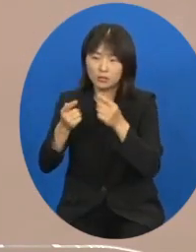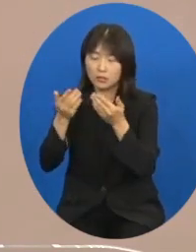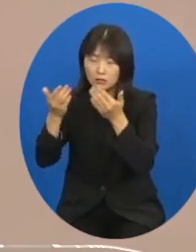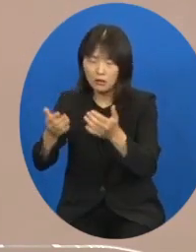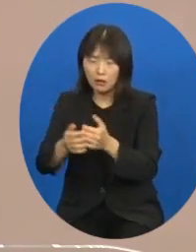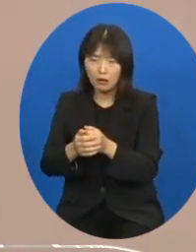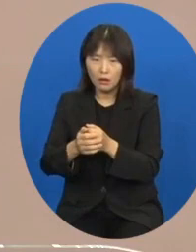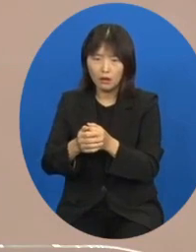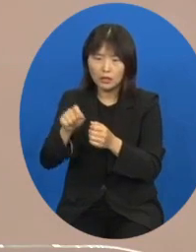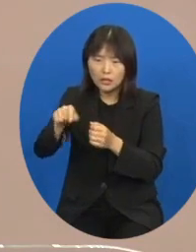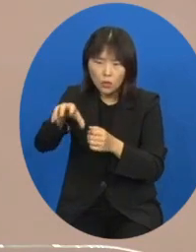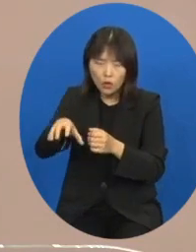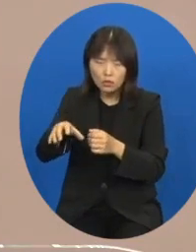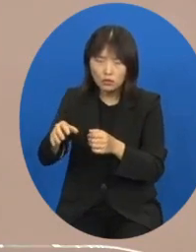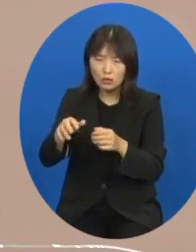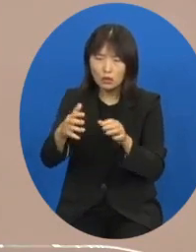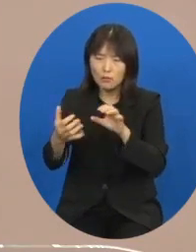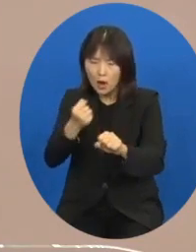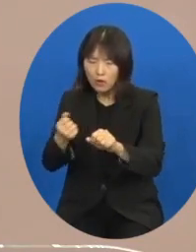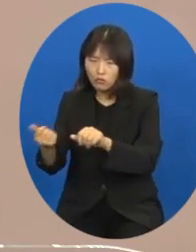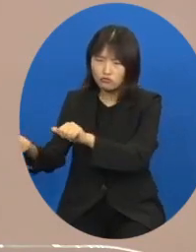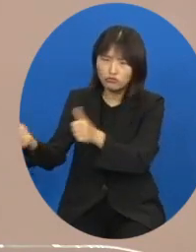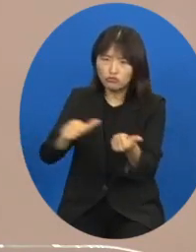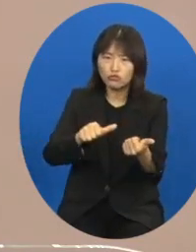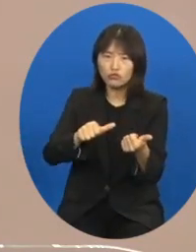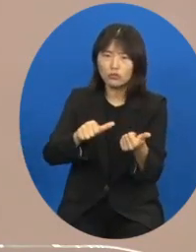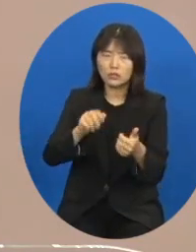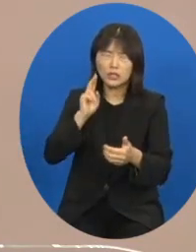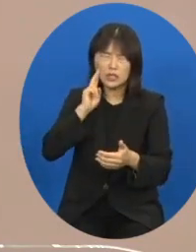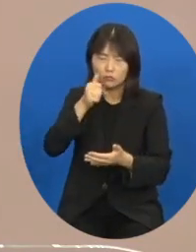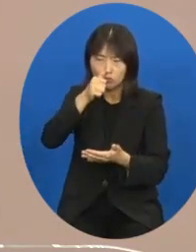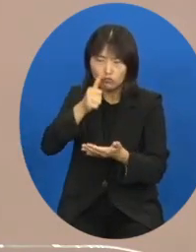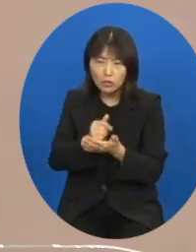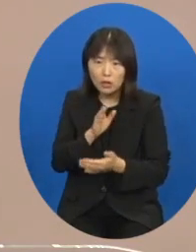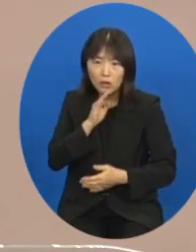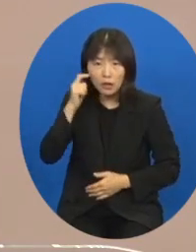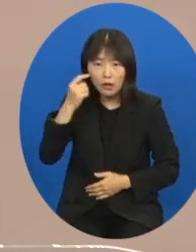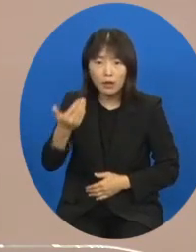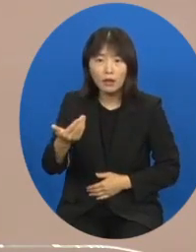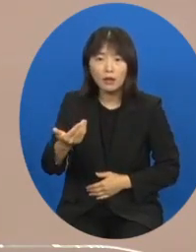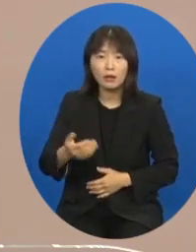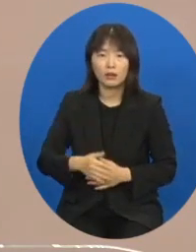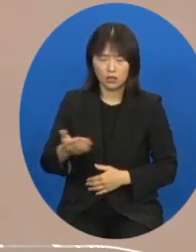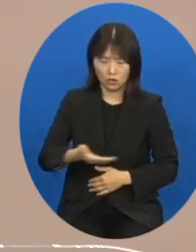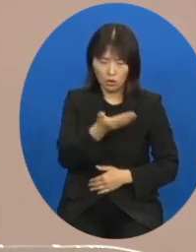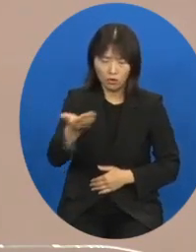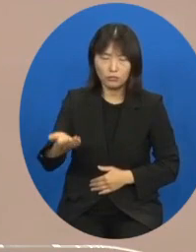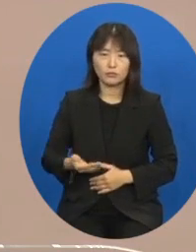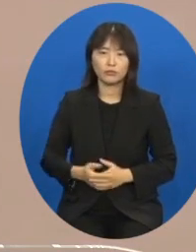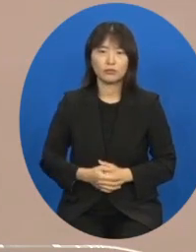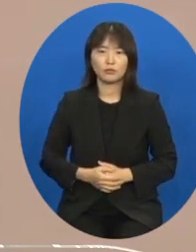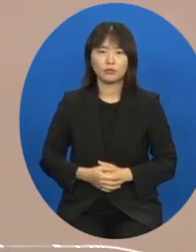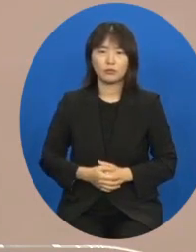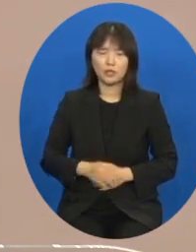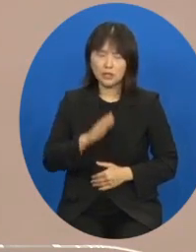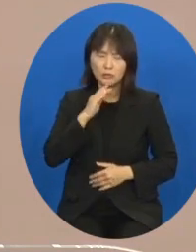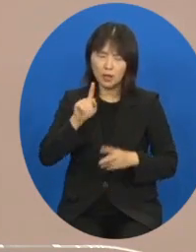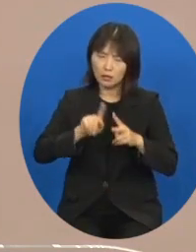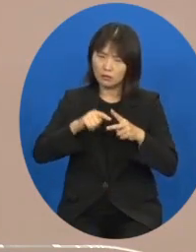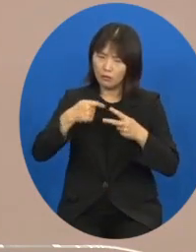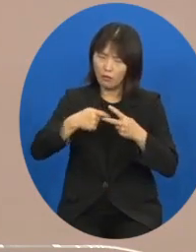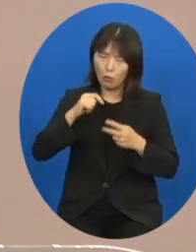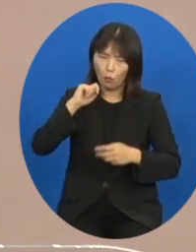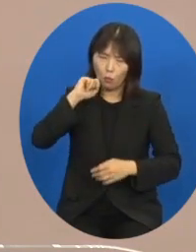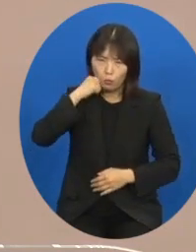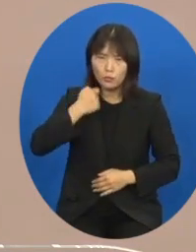죽어 나갈 정도로 심각한 죄냐 말입니다. 여러분 중에는 정말 이해가 안